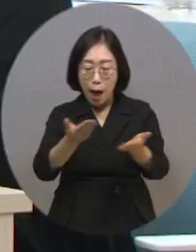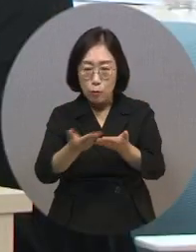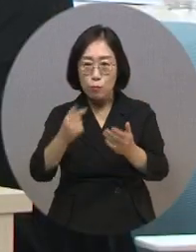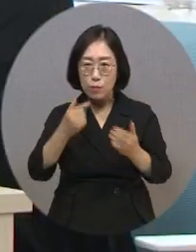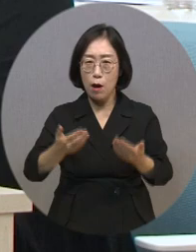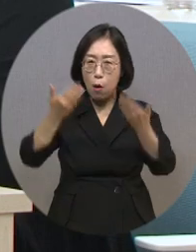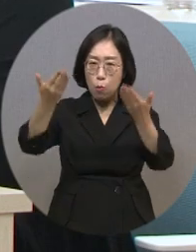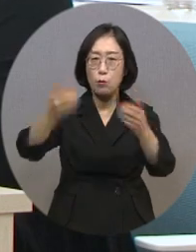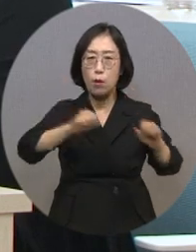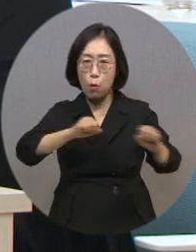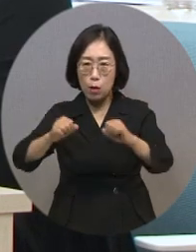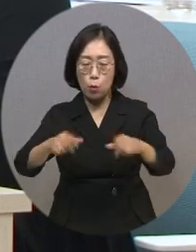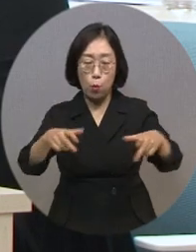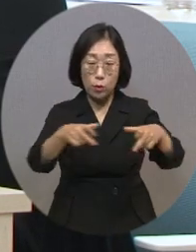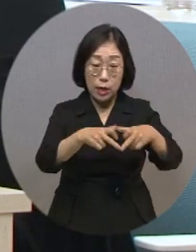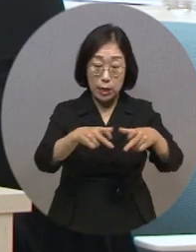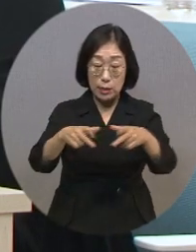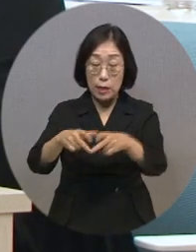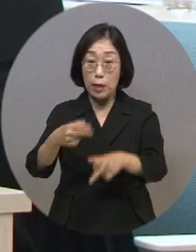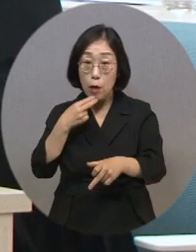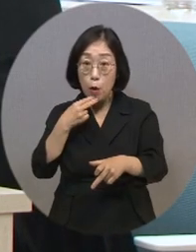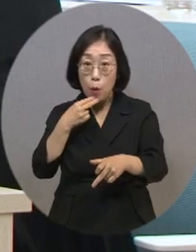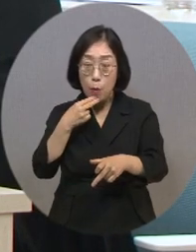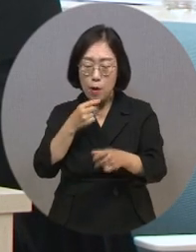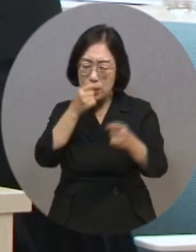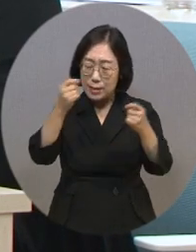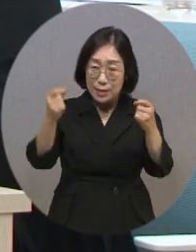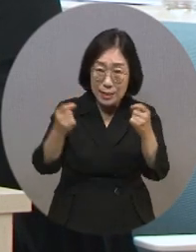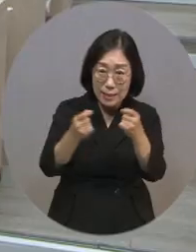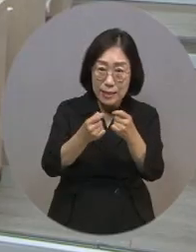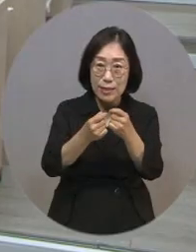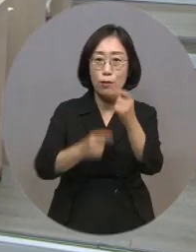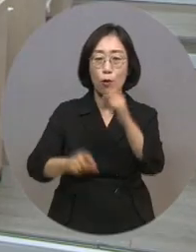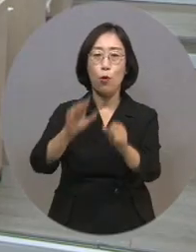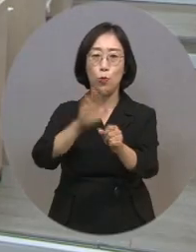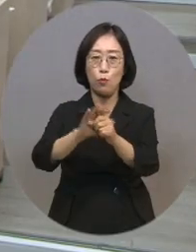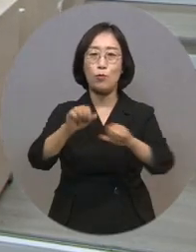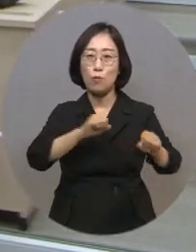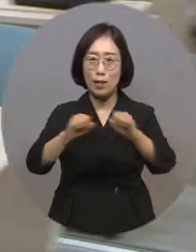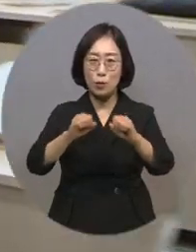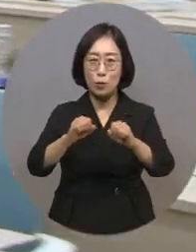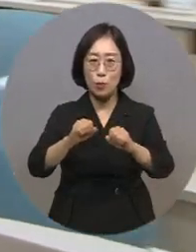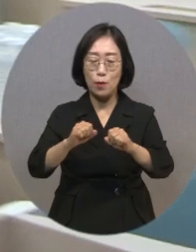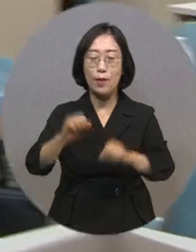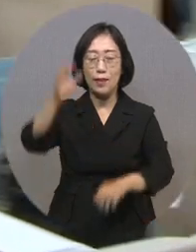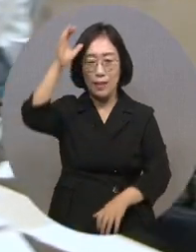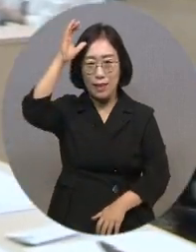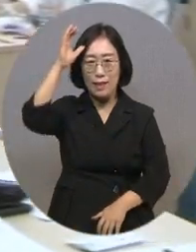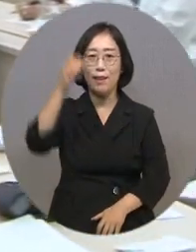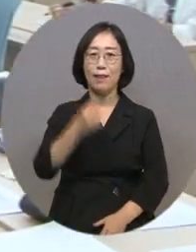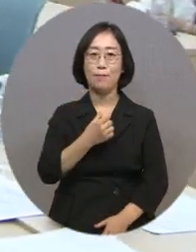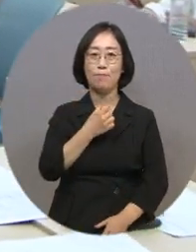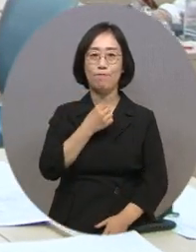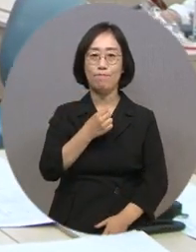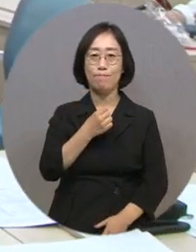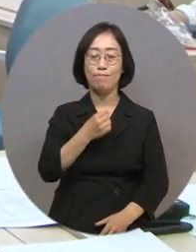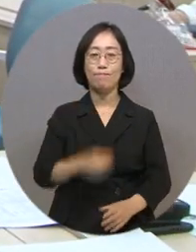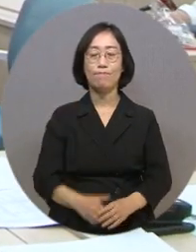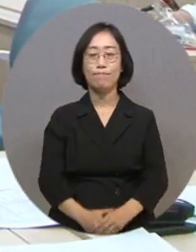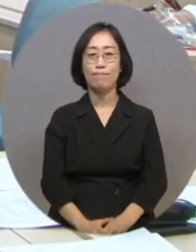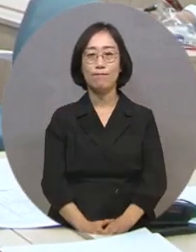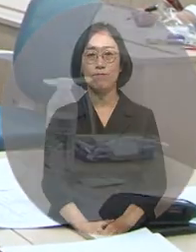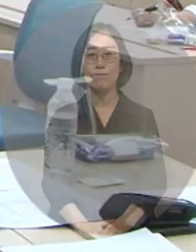신청하고 장애인과 비장애인 사이를 좁혀나갈 수 있기를 기대해봅니다. 복지TV 뉴스 홍경영입니다.